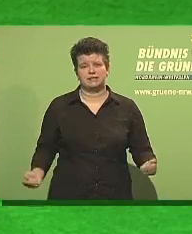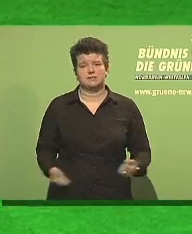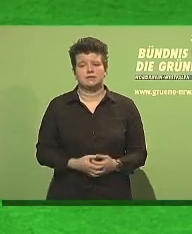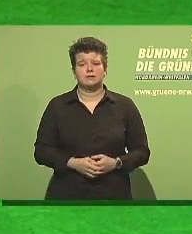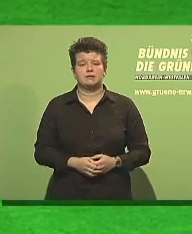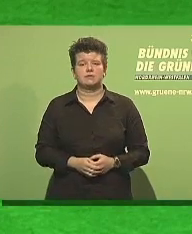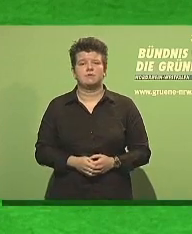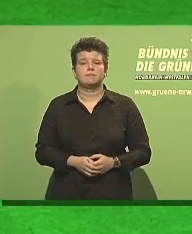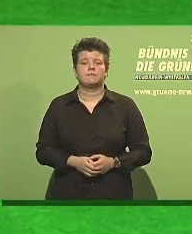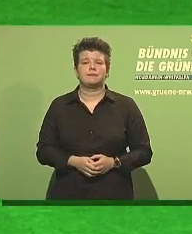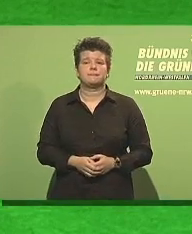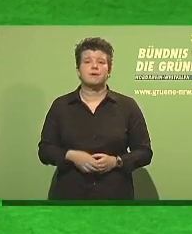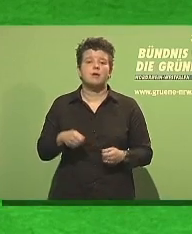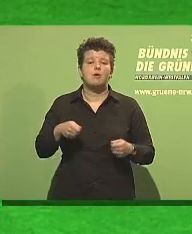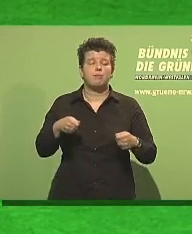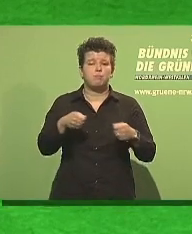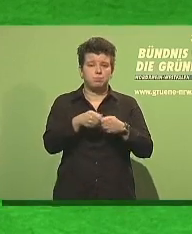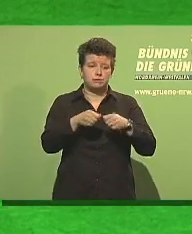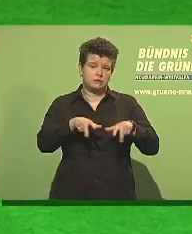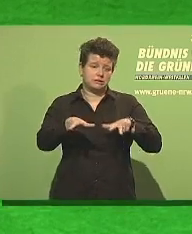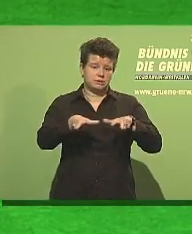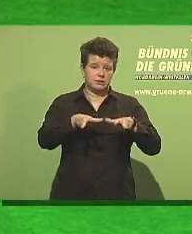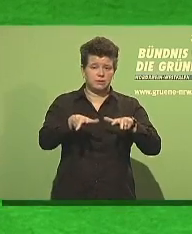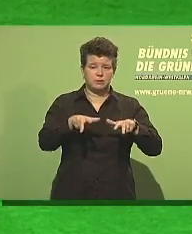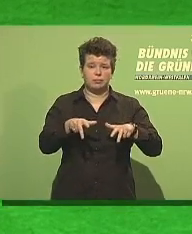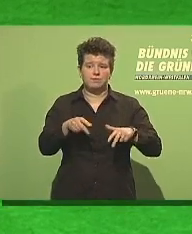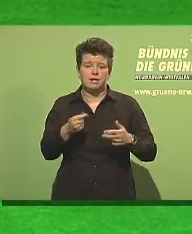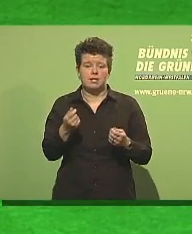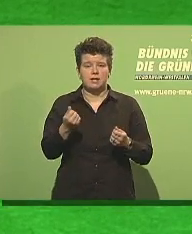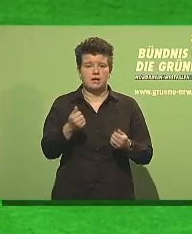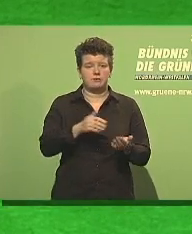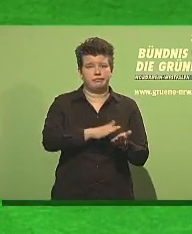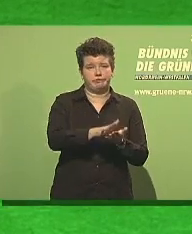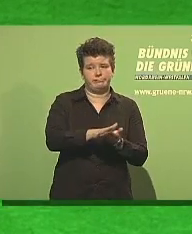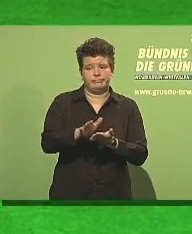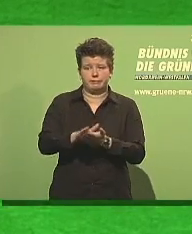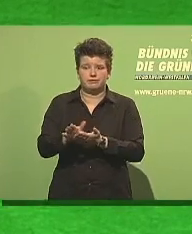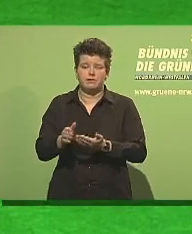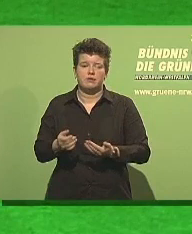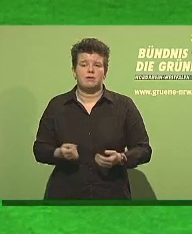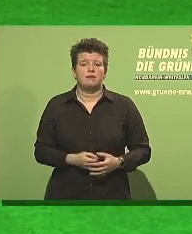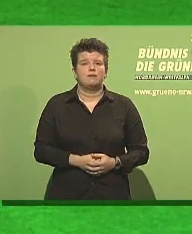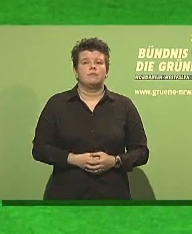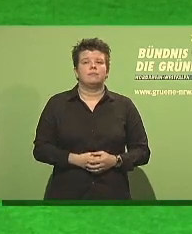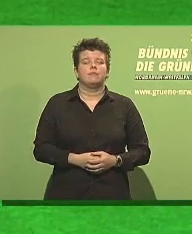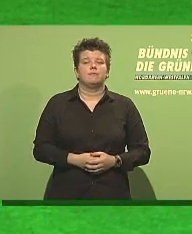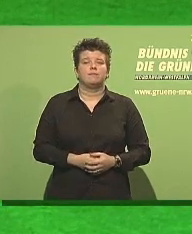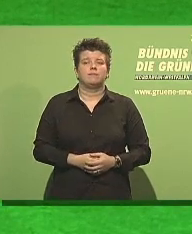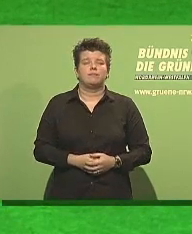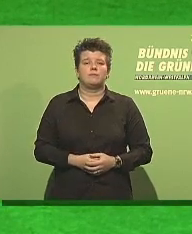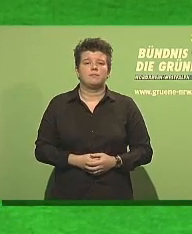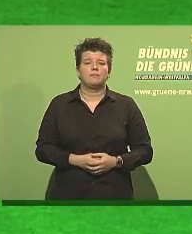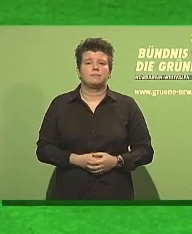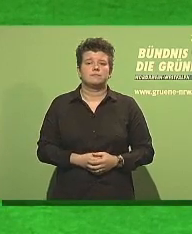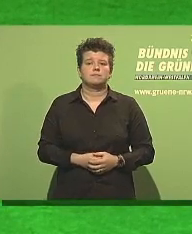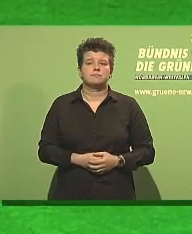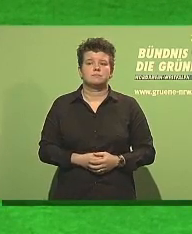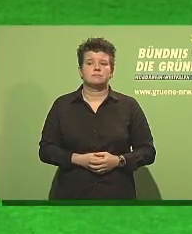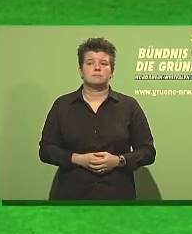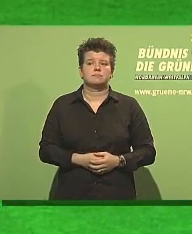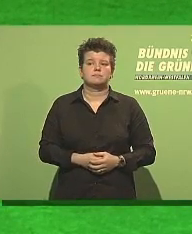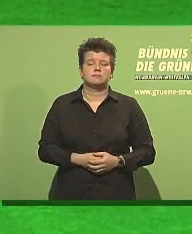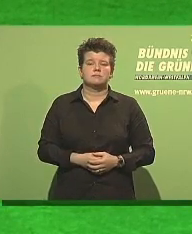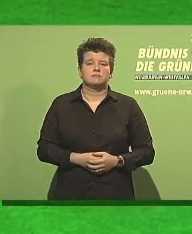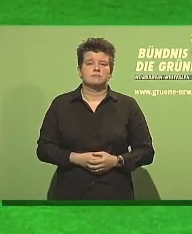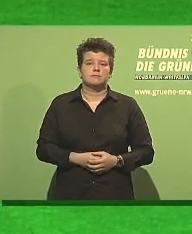im Griff. Sie binden Geld und Personal an der falschen Stelle, sodass es woanders bitter fehlt. Was wir aber als Reaktion auf die